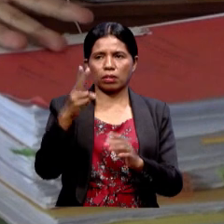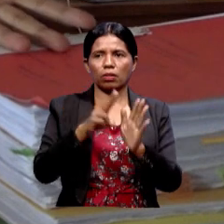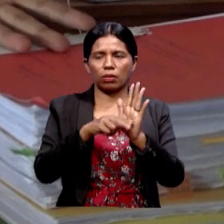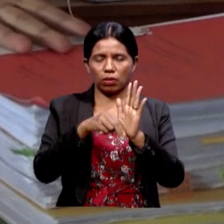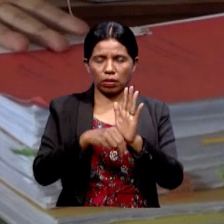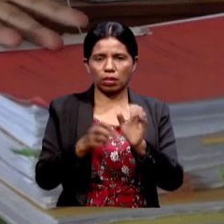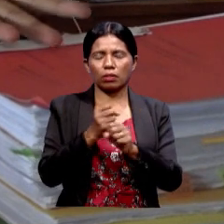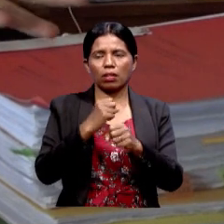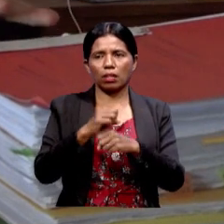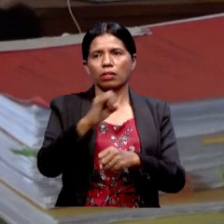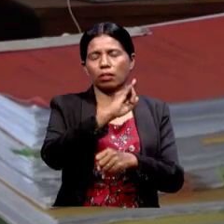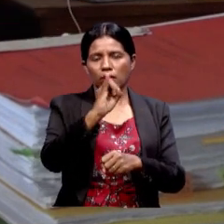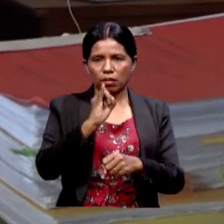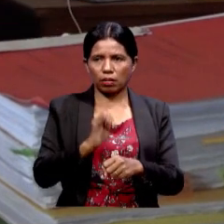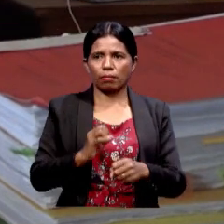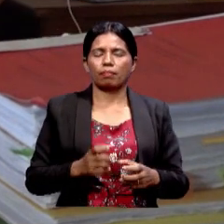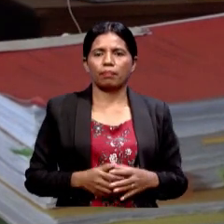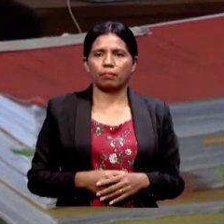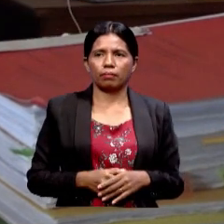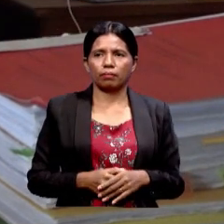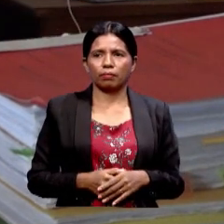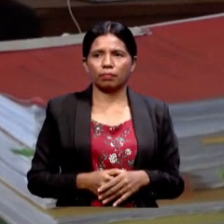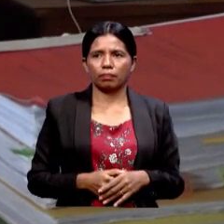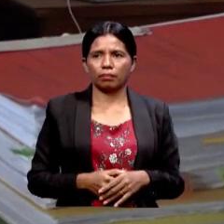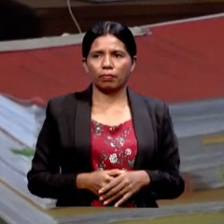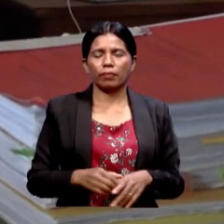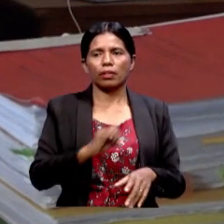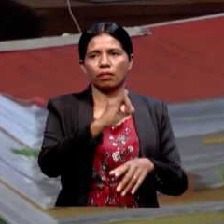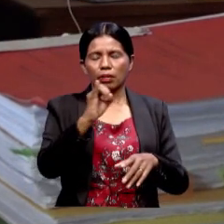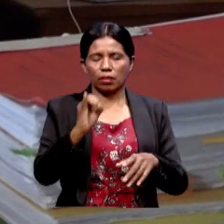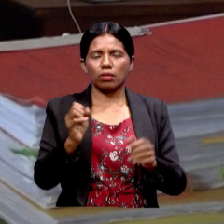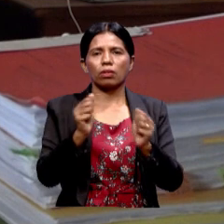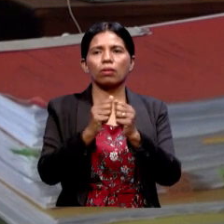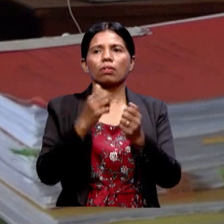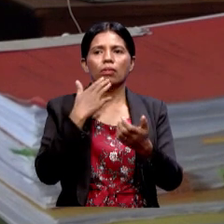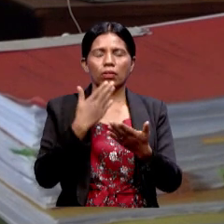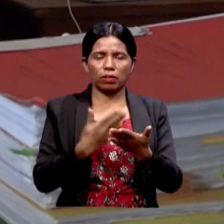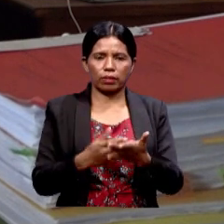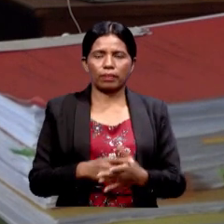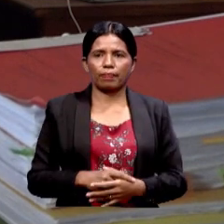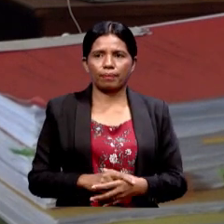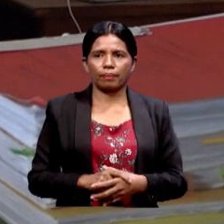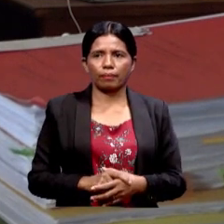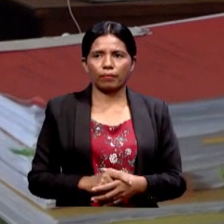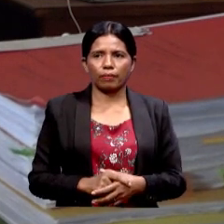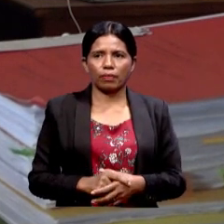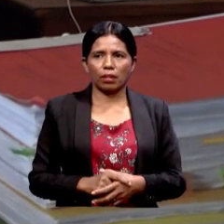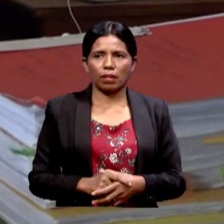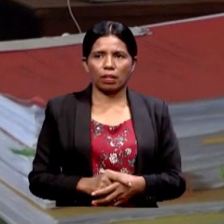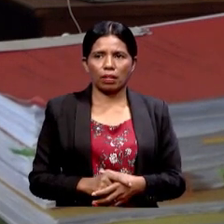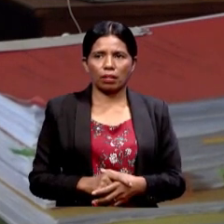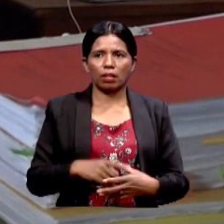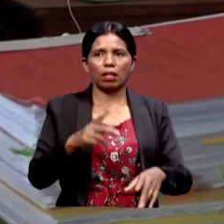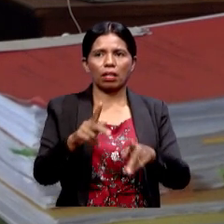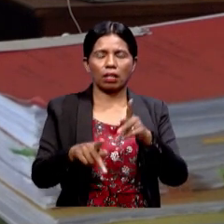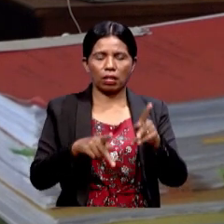identifikasi loss deh. Masih identifikasi ho dignu, nolle, dignu. Oga, tratamen tu emah ho urban